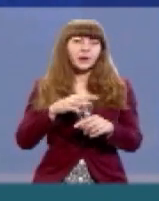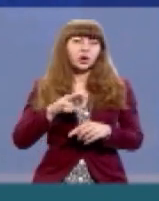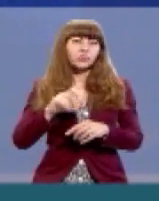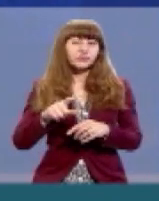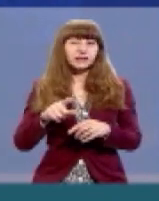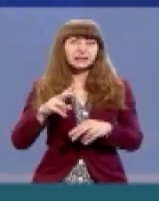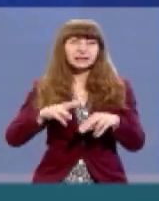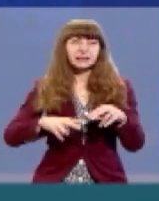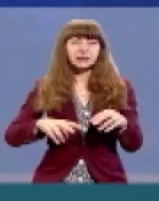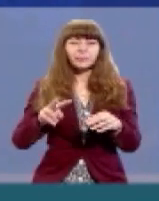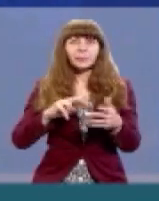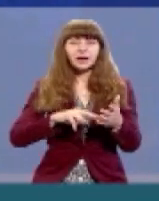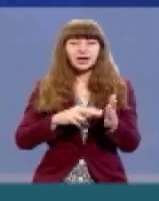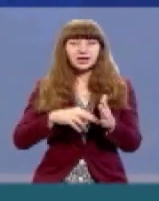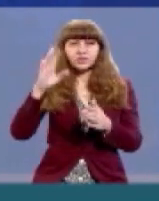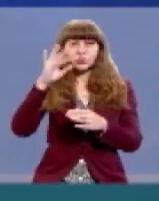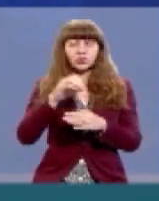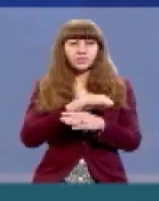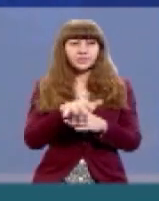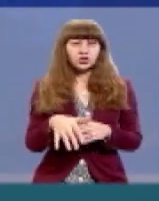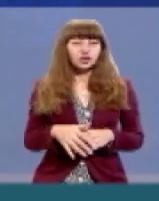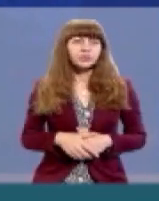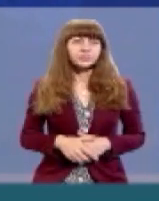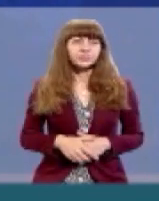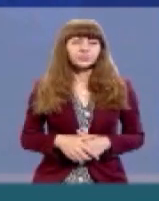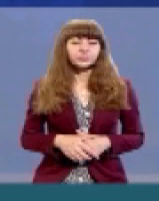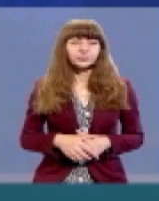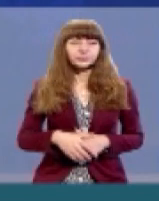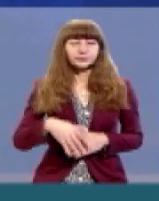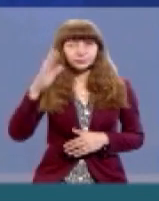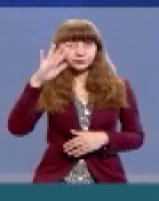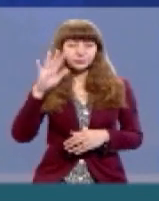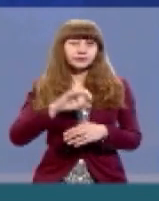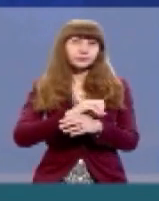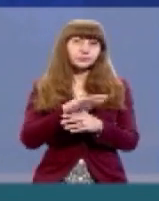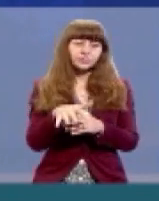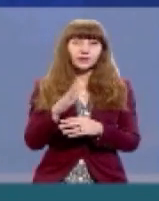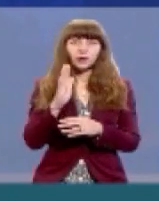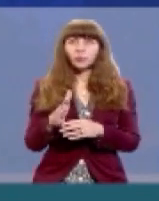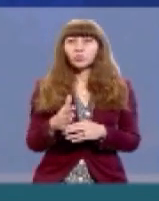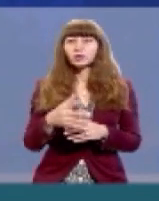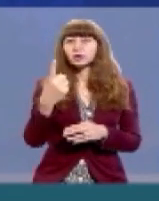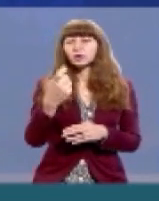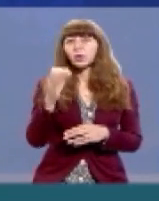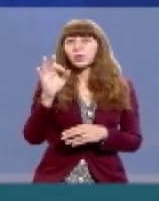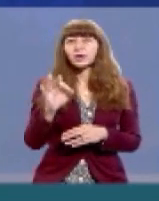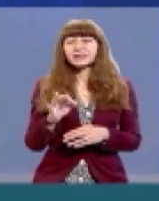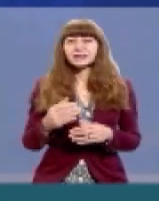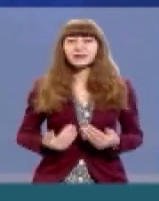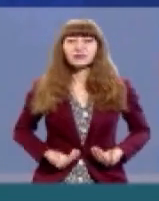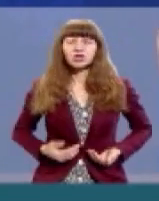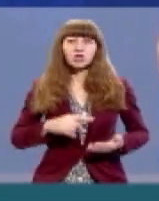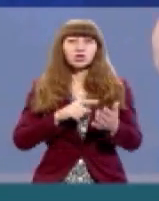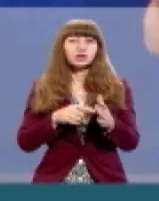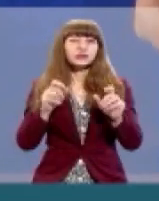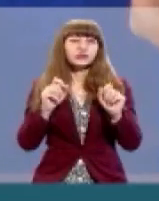тенге. После завершения всех вышеназванных проектов к услугам водоснабжения будут обеспечены 100% жителей